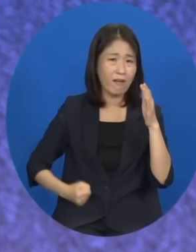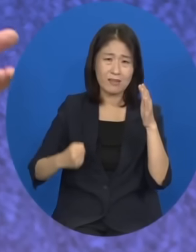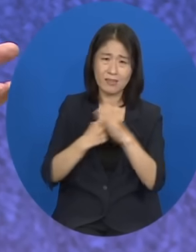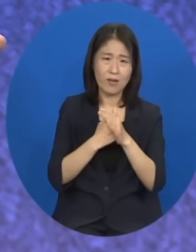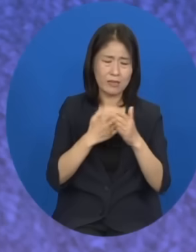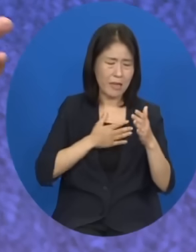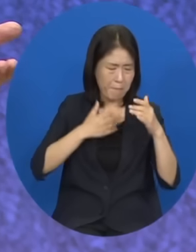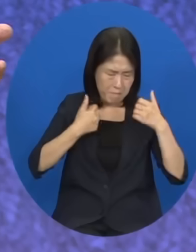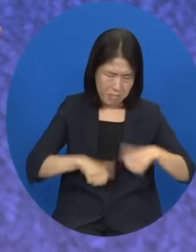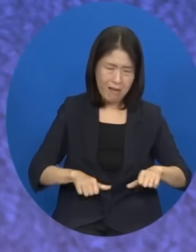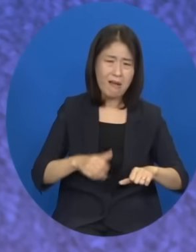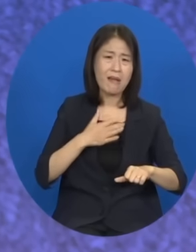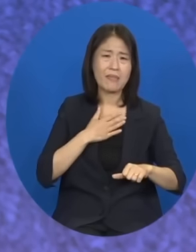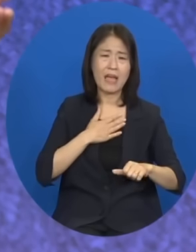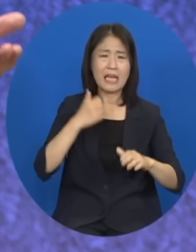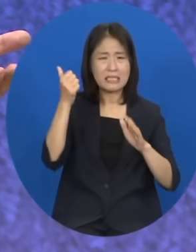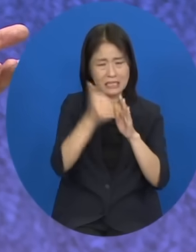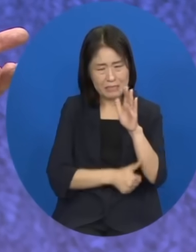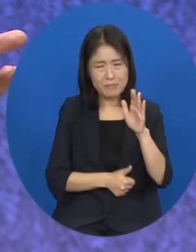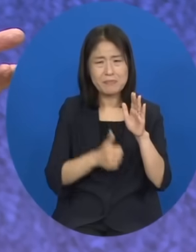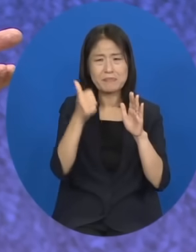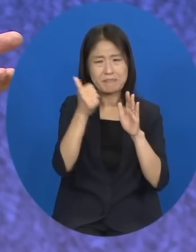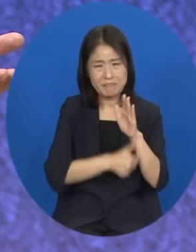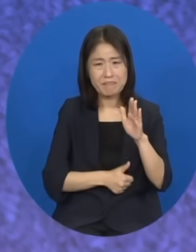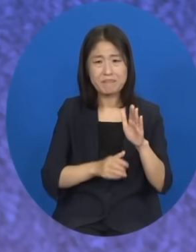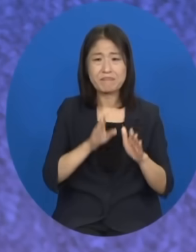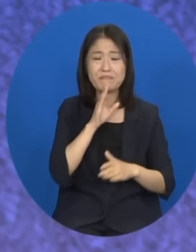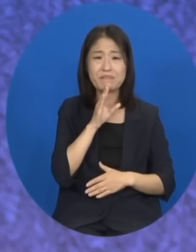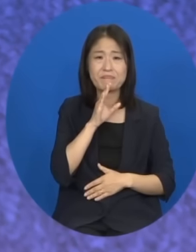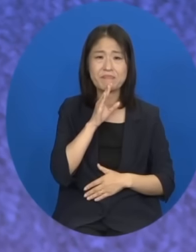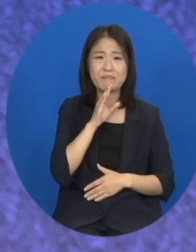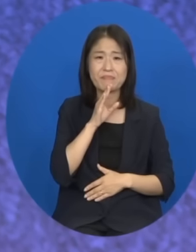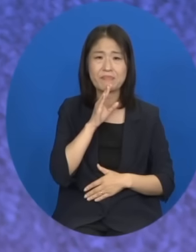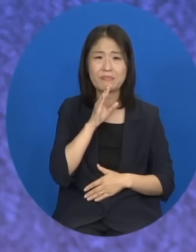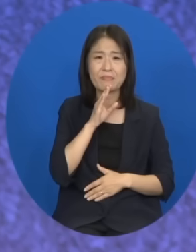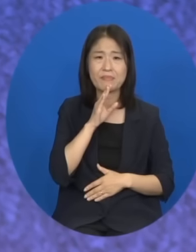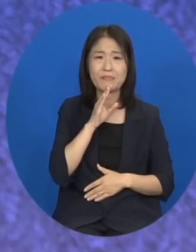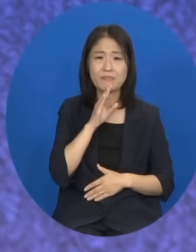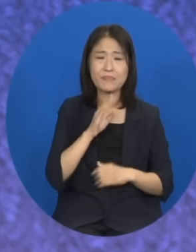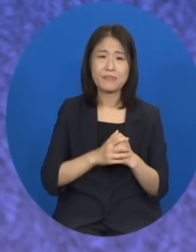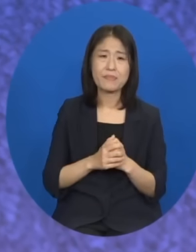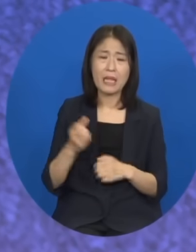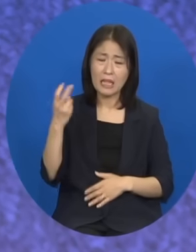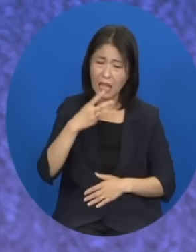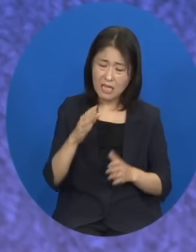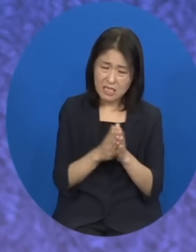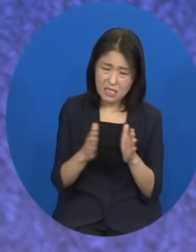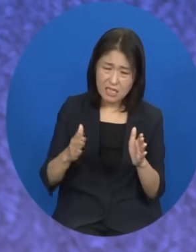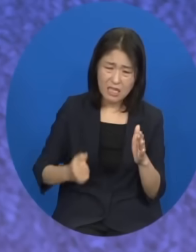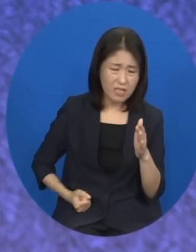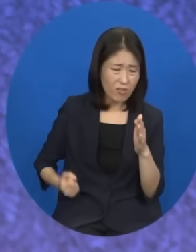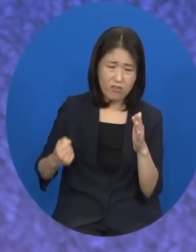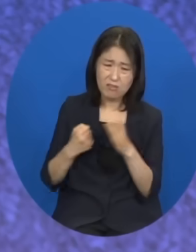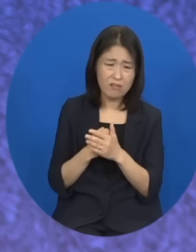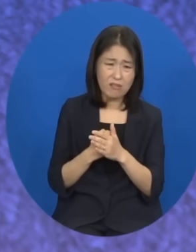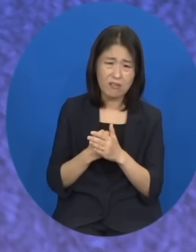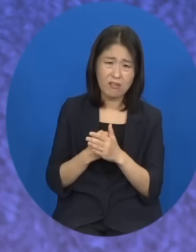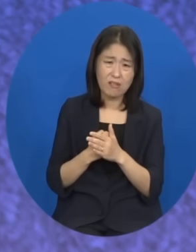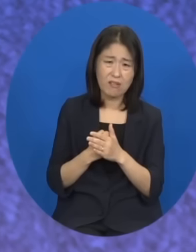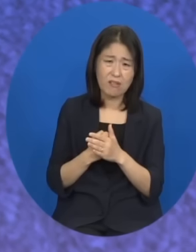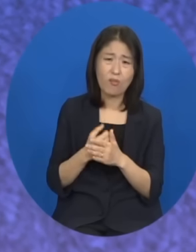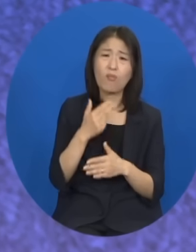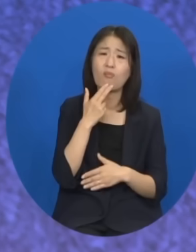벌써 실패도 벌써 수도 없이 했습니다. 이제는 다시 시작할 의욕도 가질 수가 없을 정도가